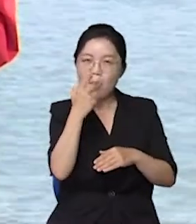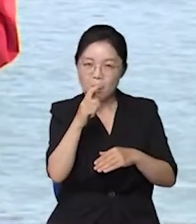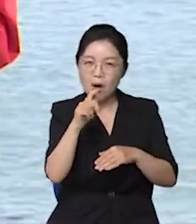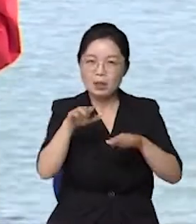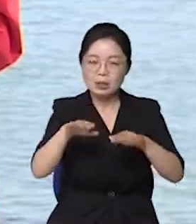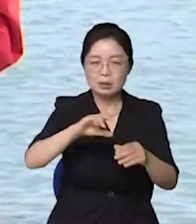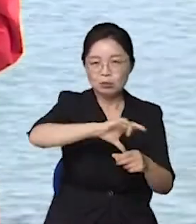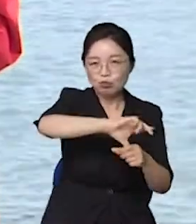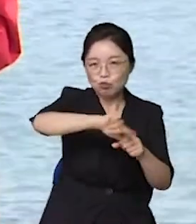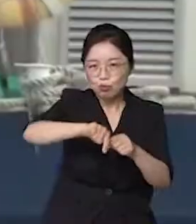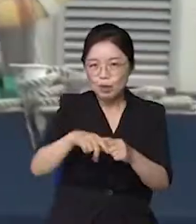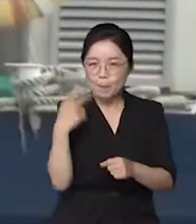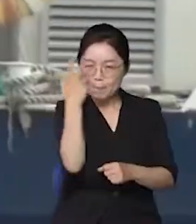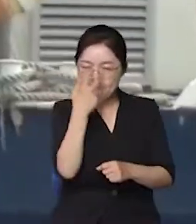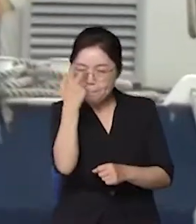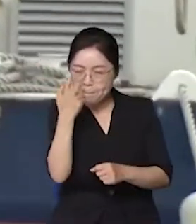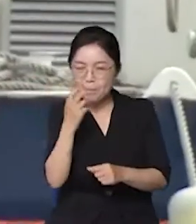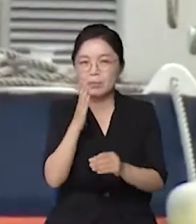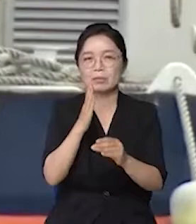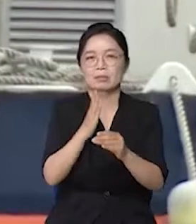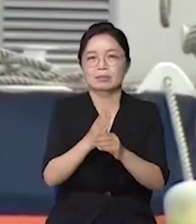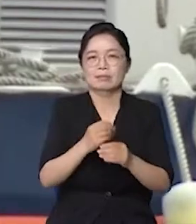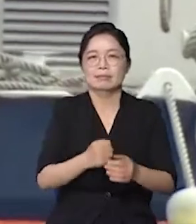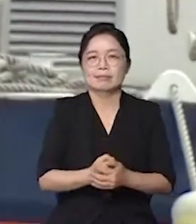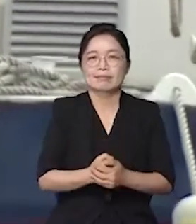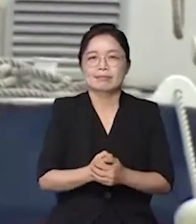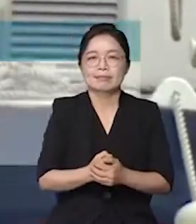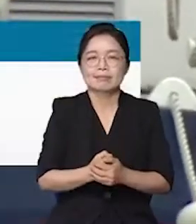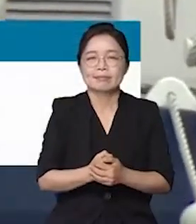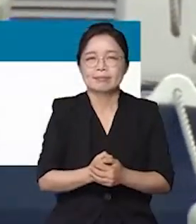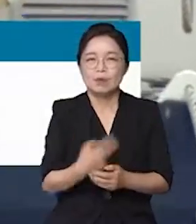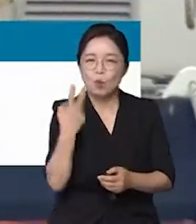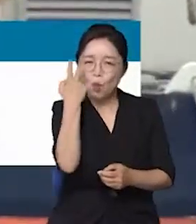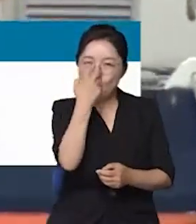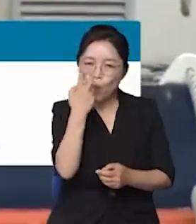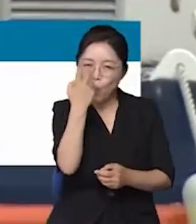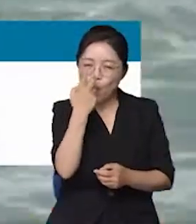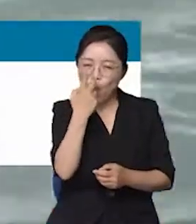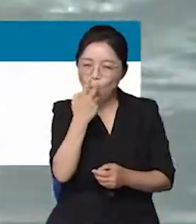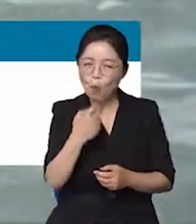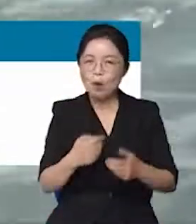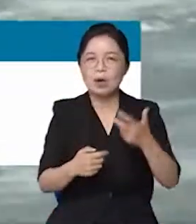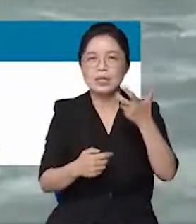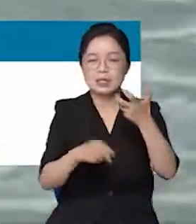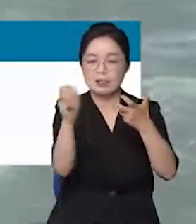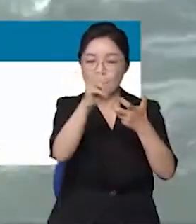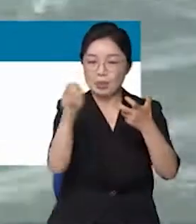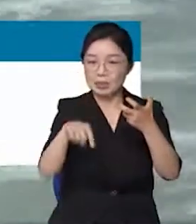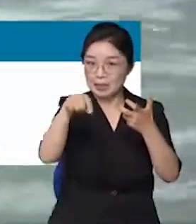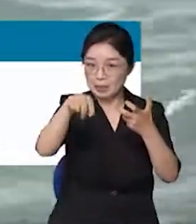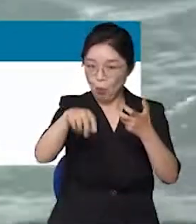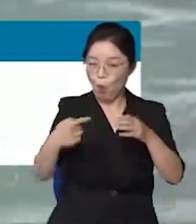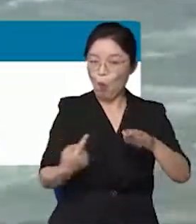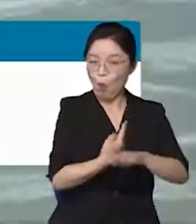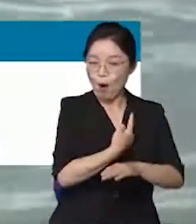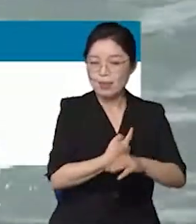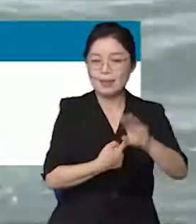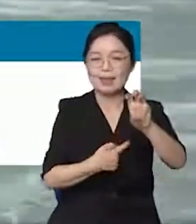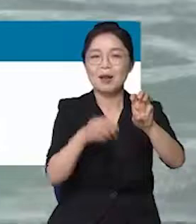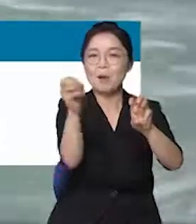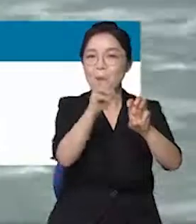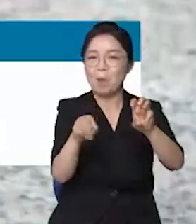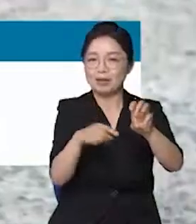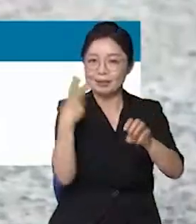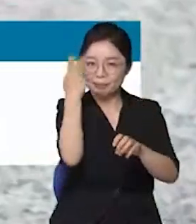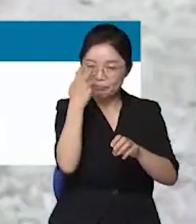신지면 일대 수색에 나섰습니다. 지금 경찰 수색에 한 뭐 70% 나머지 한 30% 도 그쪽도 수사